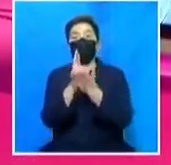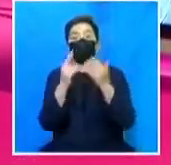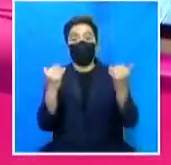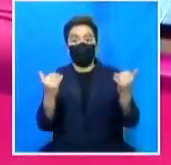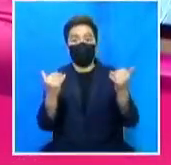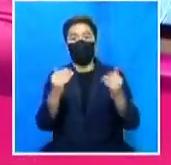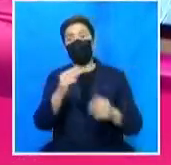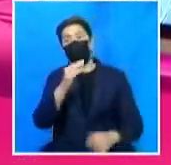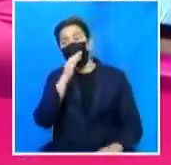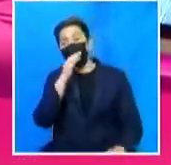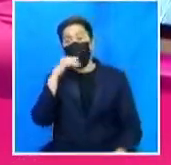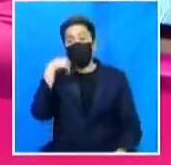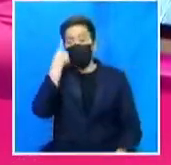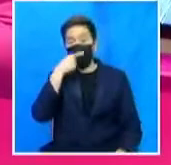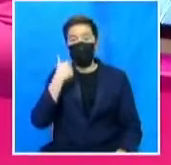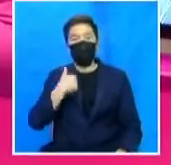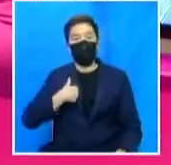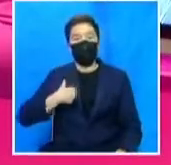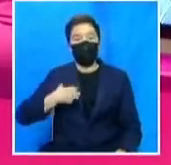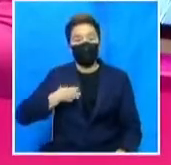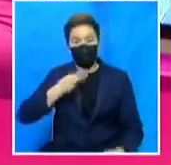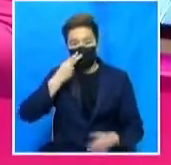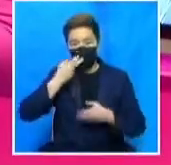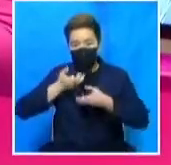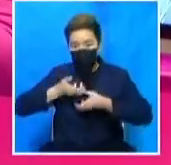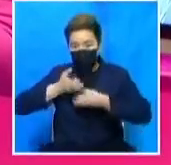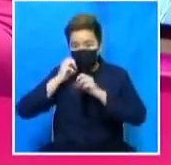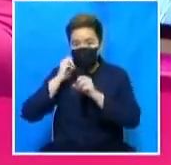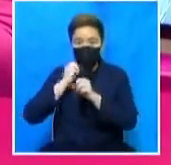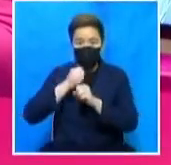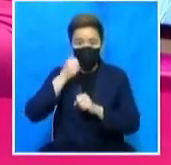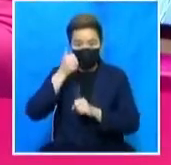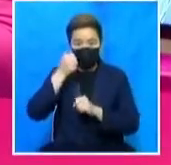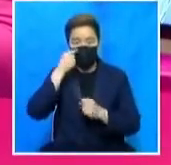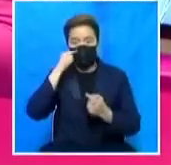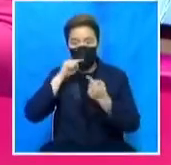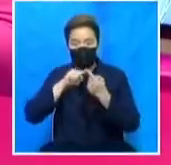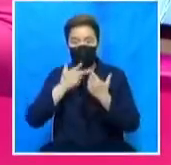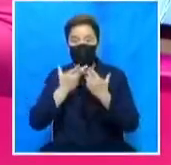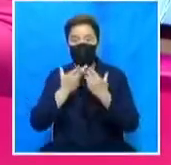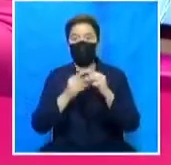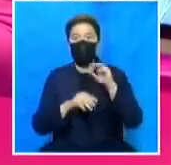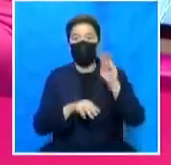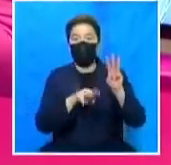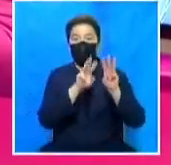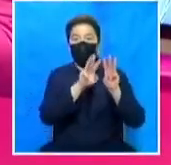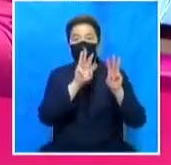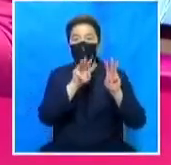และหากคุณผู้ชมท่านใดมีความประสงค์จะตรวจสอบรางวัลย้อนหลังสามารถตรวจสอบได้ผ่าน